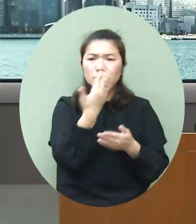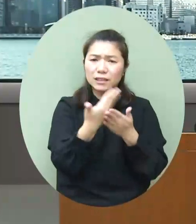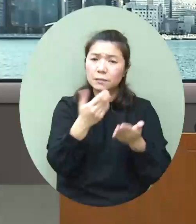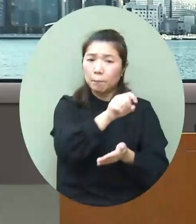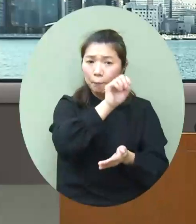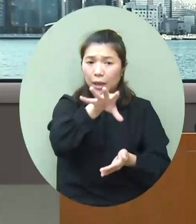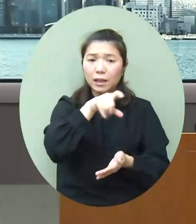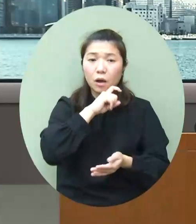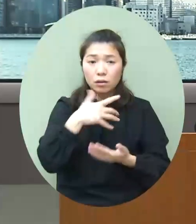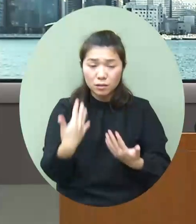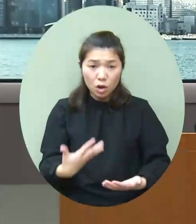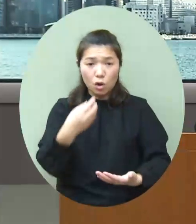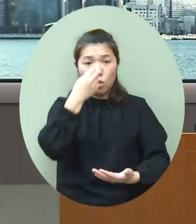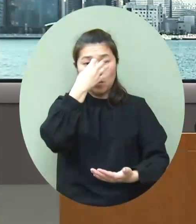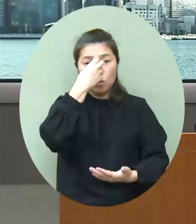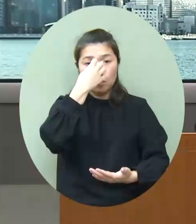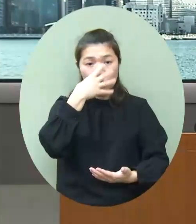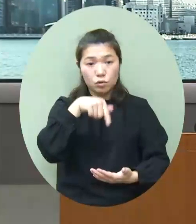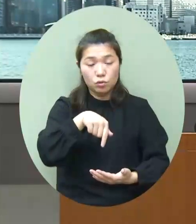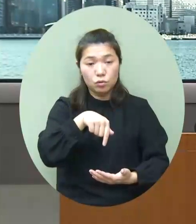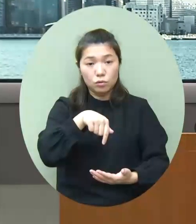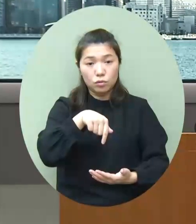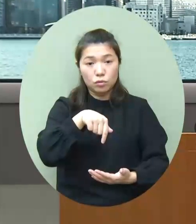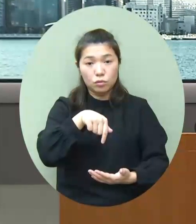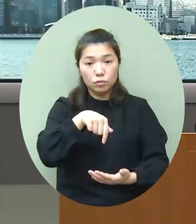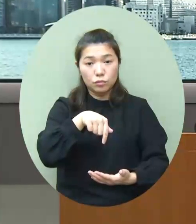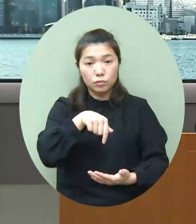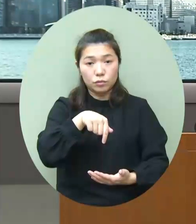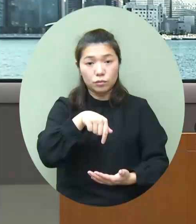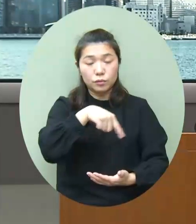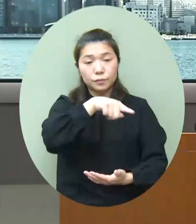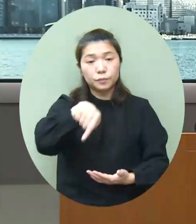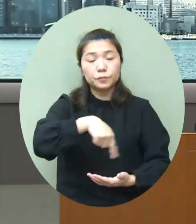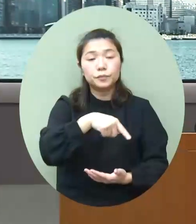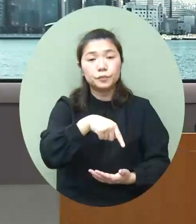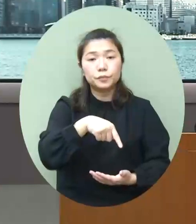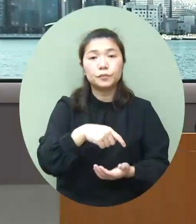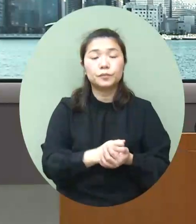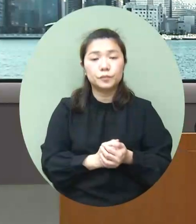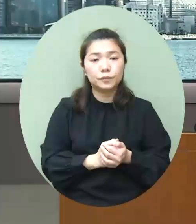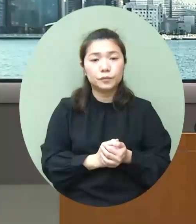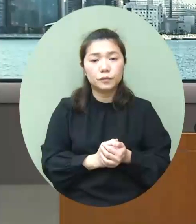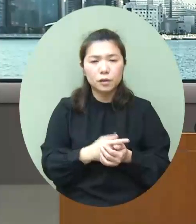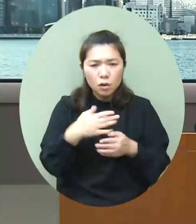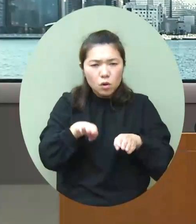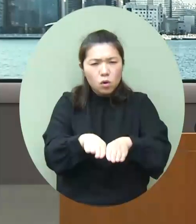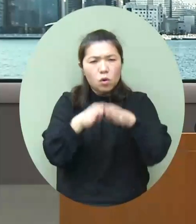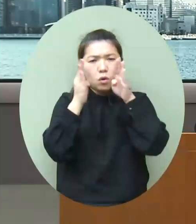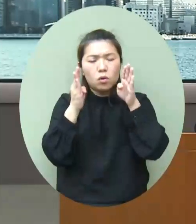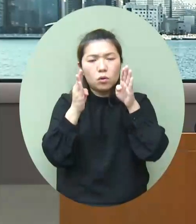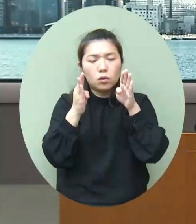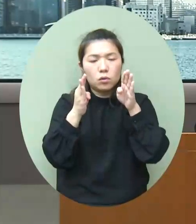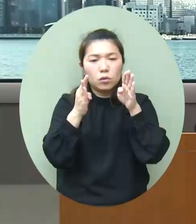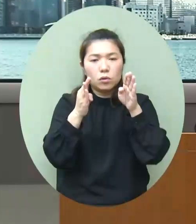港是否已经开始使用莫努皮韦这